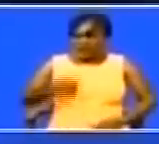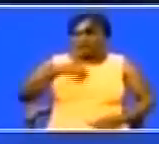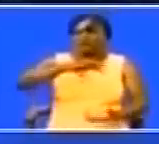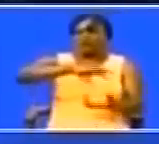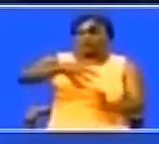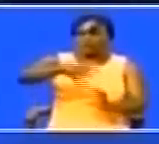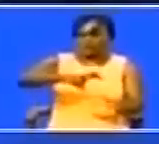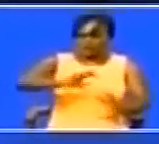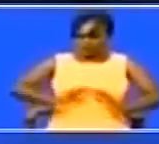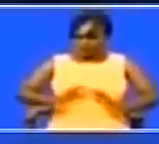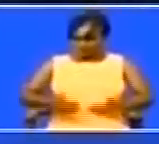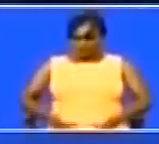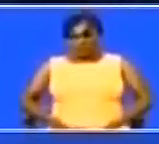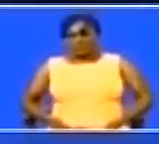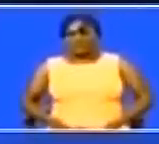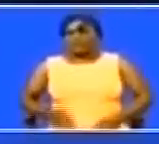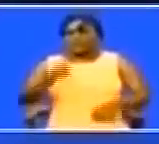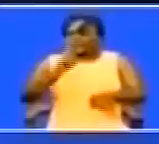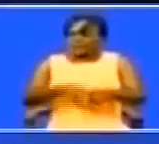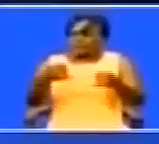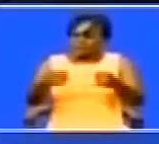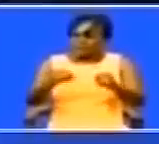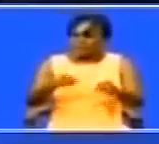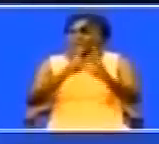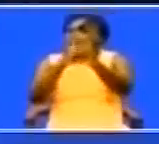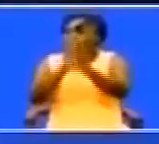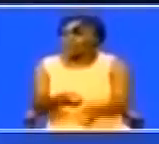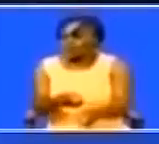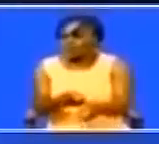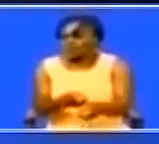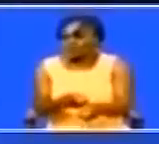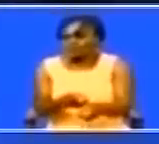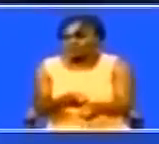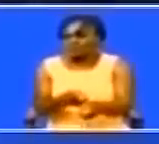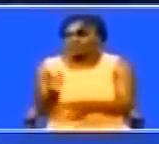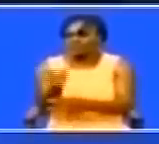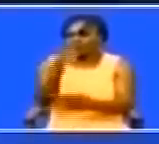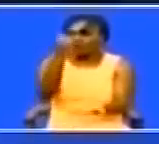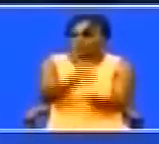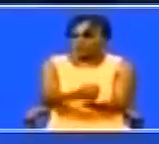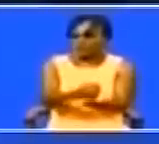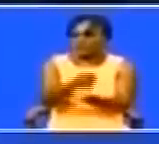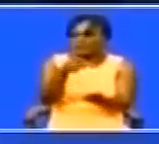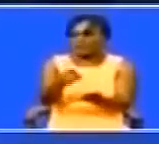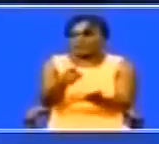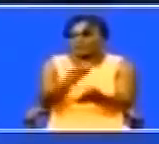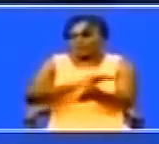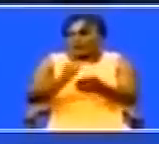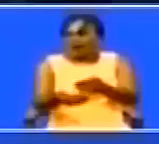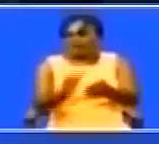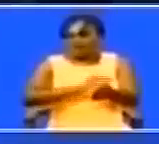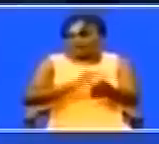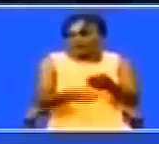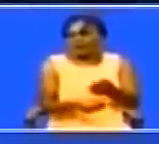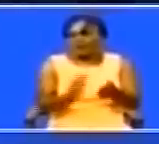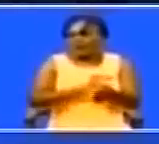complications with my pregnancy. And when I tried to go and report the guy to the diplomat police, they always try to cover him